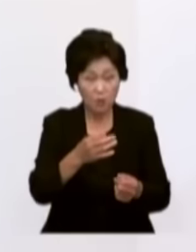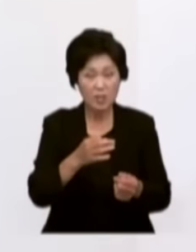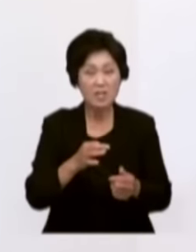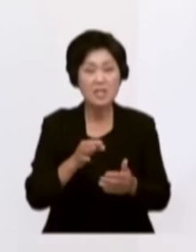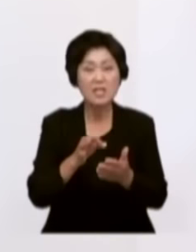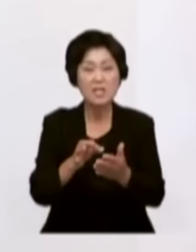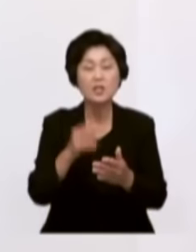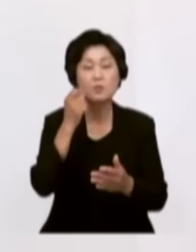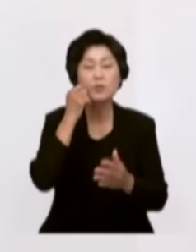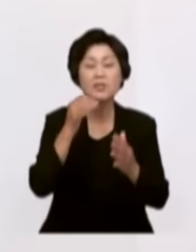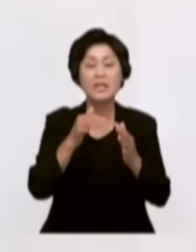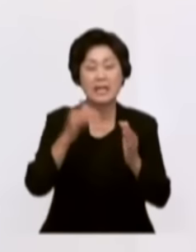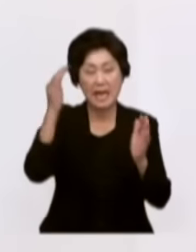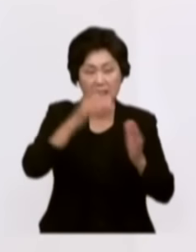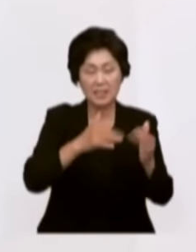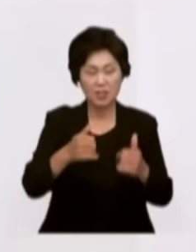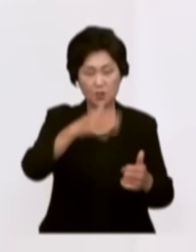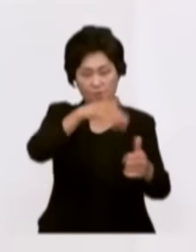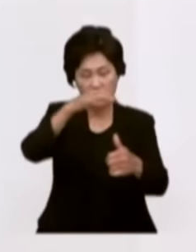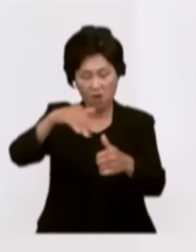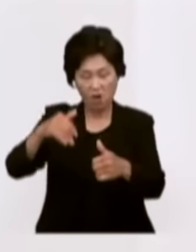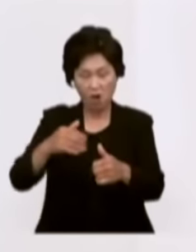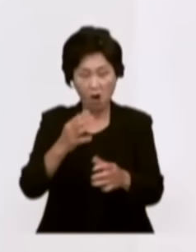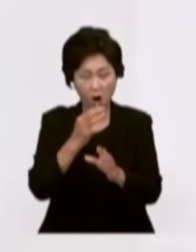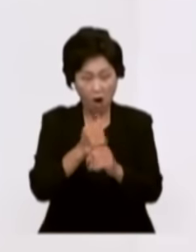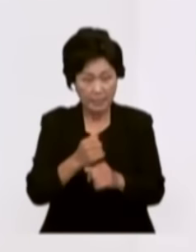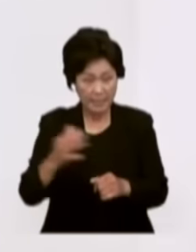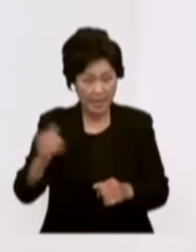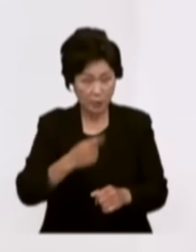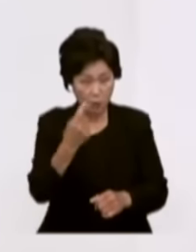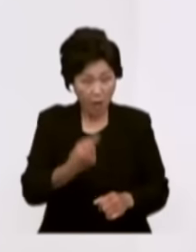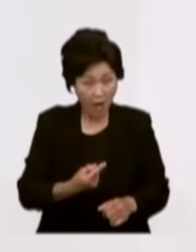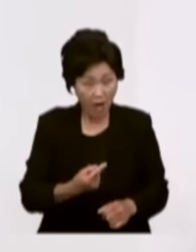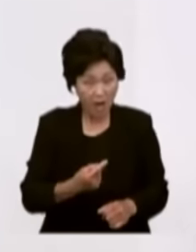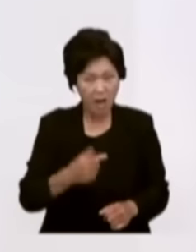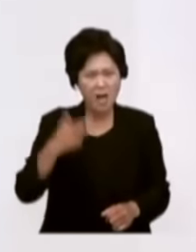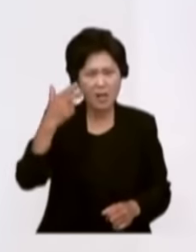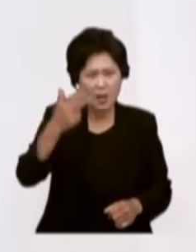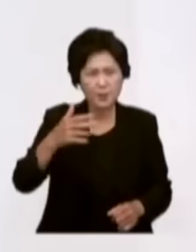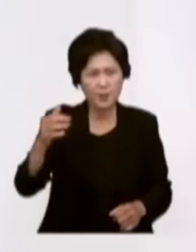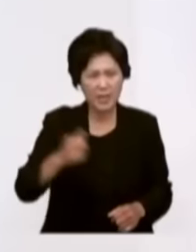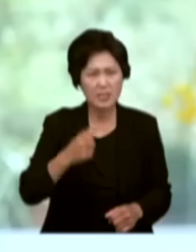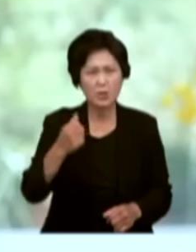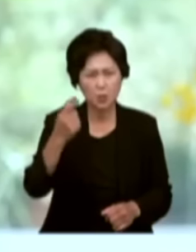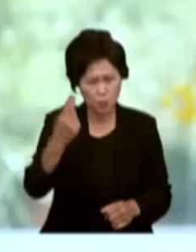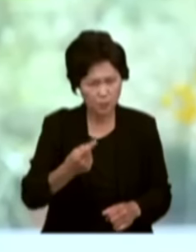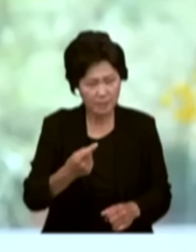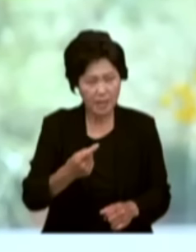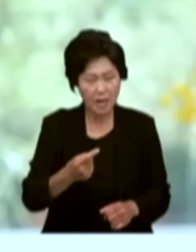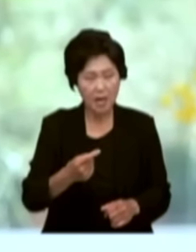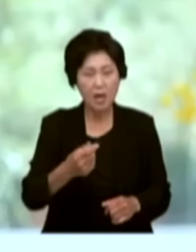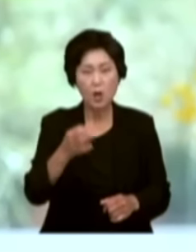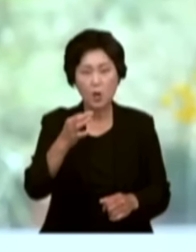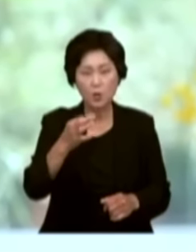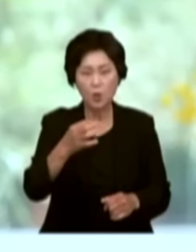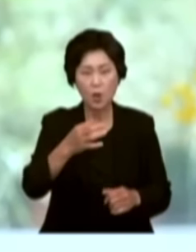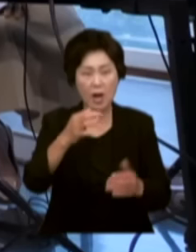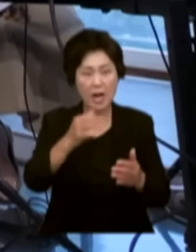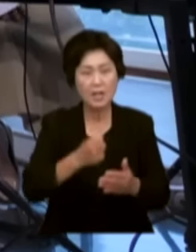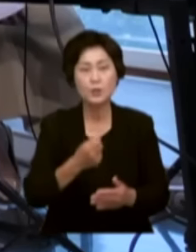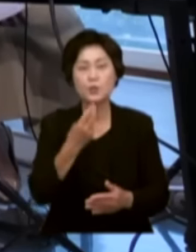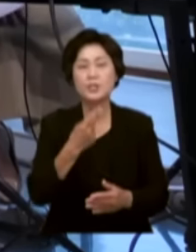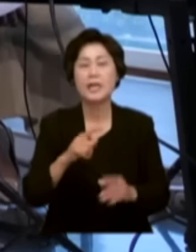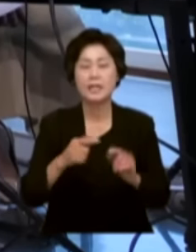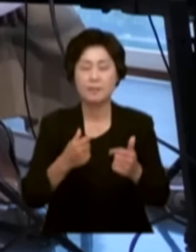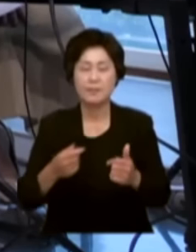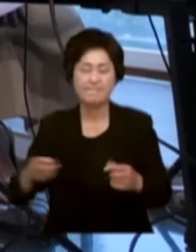낼 거야? 언제까지 낼 거야?라고 하면 예 다음 주까지 가져오겠습니다. 그래서 안 가져오면 선생님이 막 때렸어요. 그렇지. 그리고 저는 이제 미술 시간이 제일